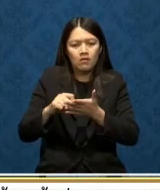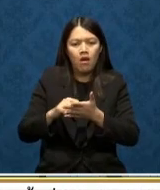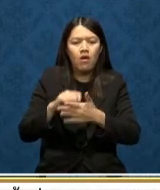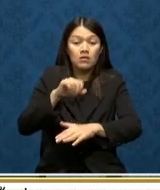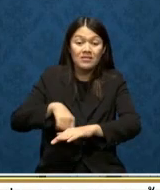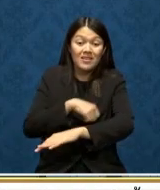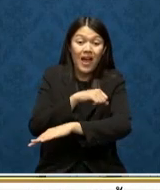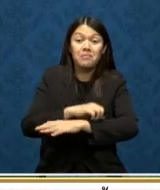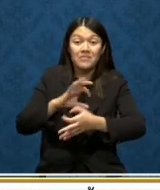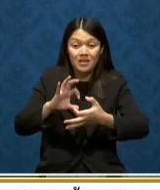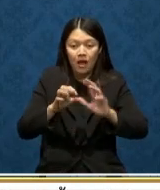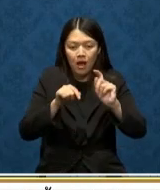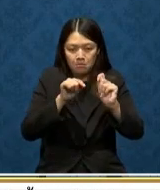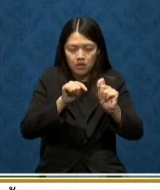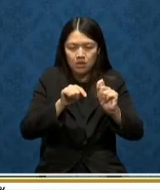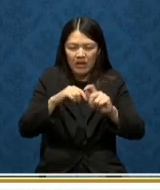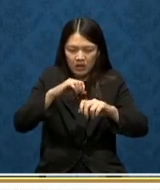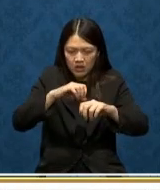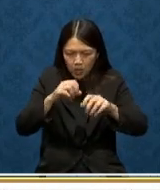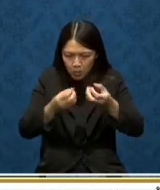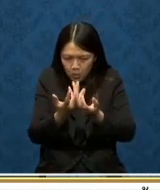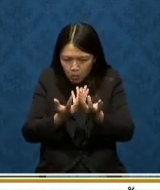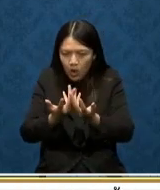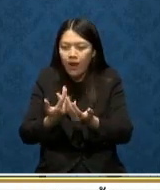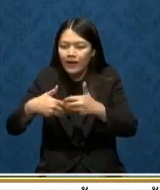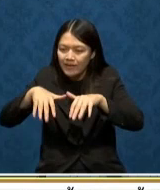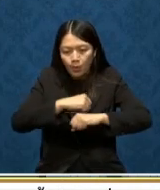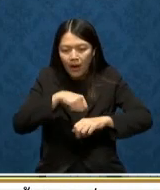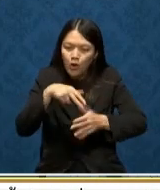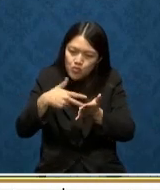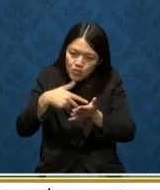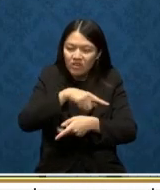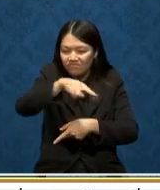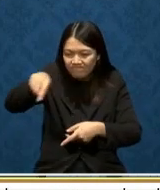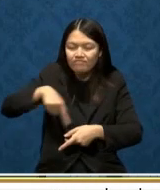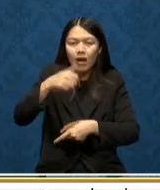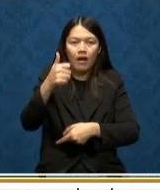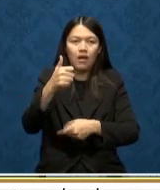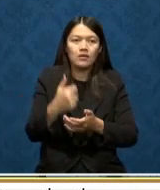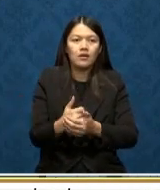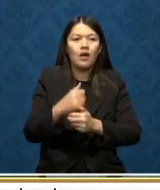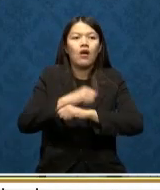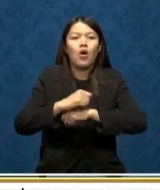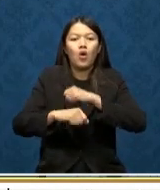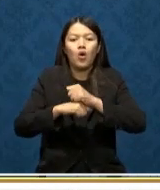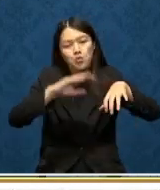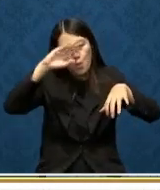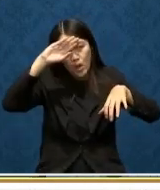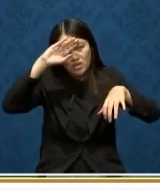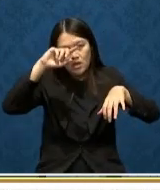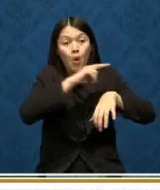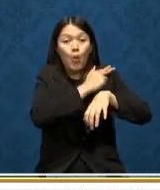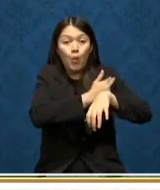กิลาอำเภอเพื่อที่จะเป็สถานที่ออกควกายของเด็กและยาวชนเรื่องที่ 2 การกอสร้างอาคารผู้ป่วย